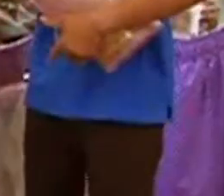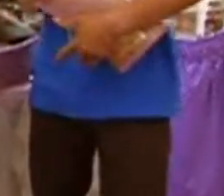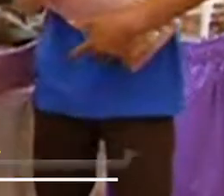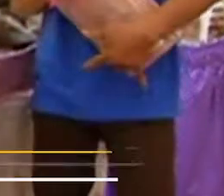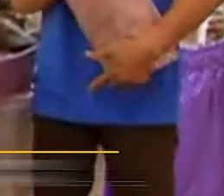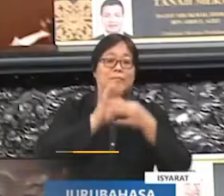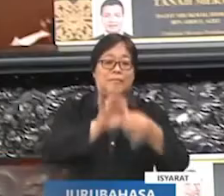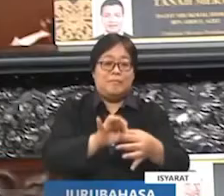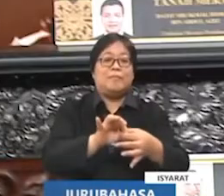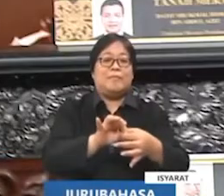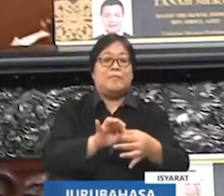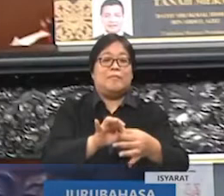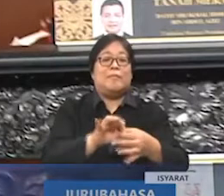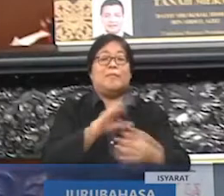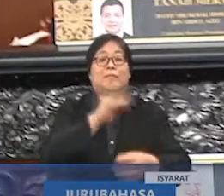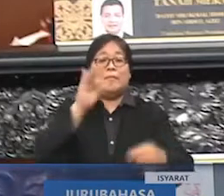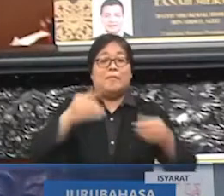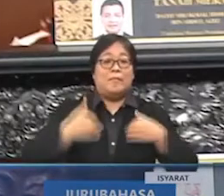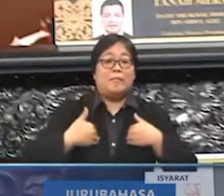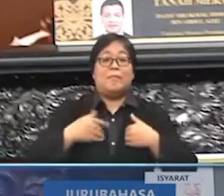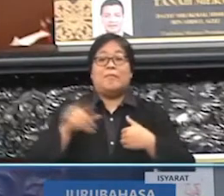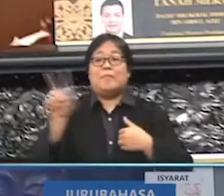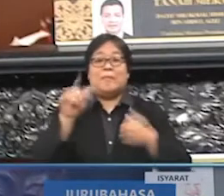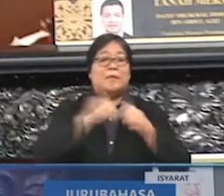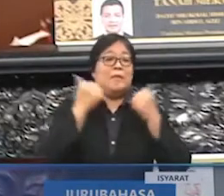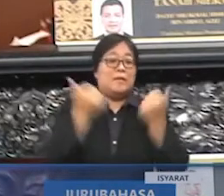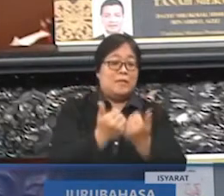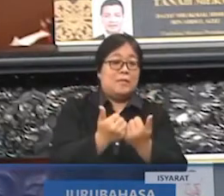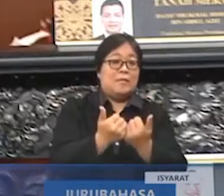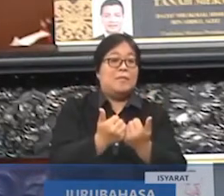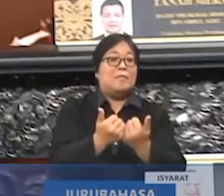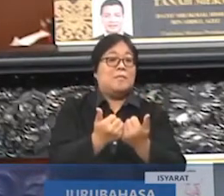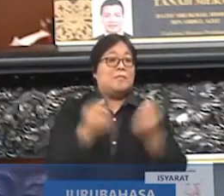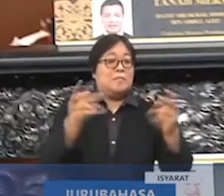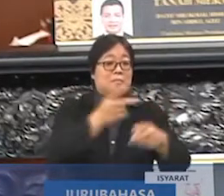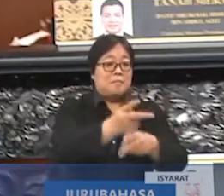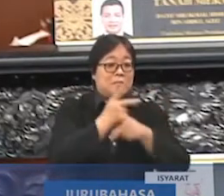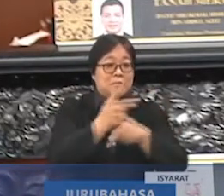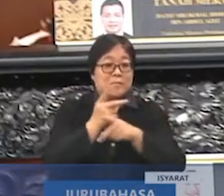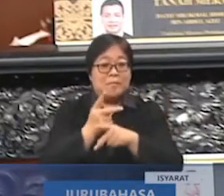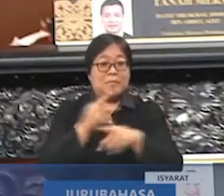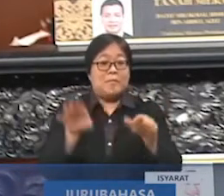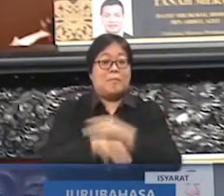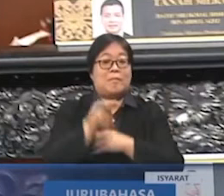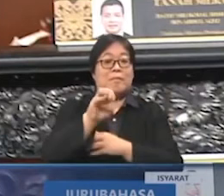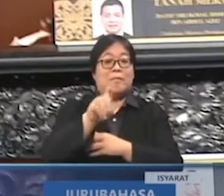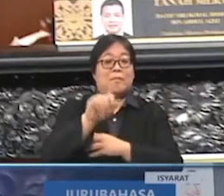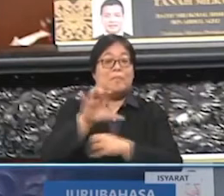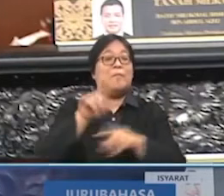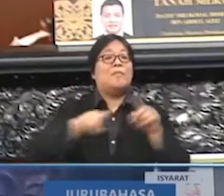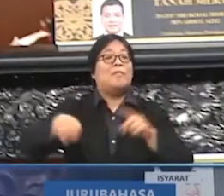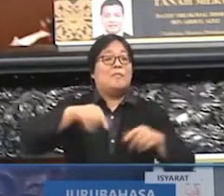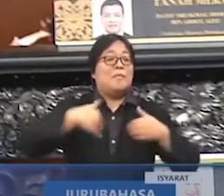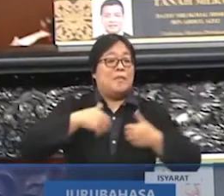商家。 Dan jika ada mana-mana agensi yang mempunyai pinjaman di bawah MEDEC ini, tetapi mereka